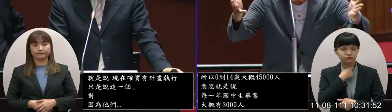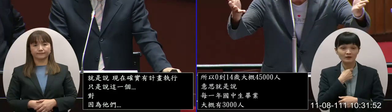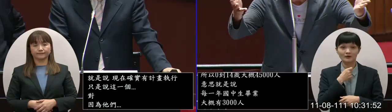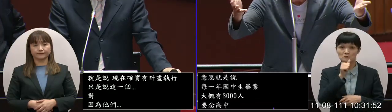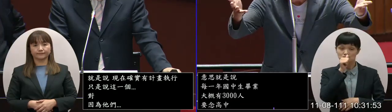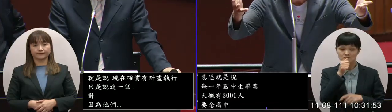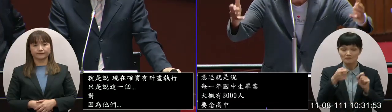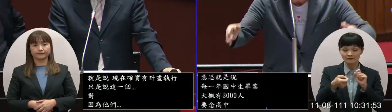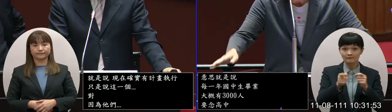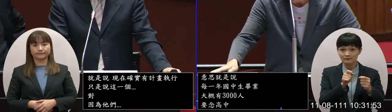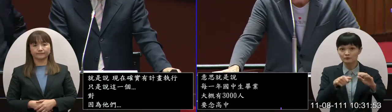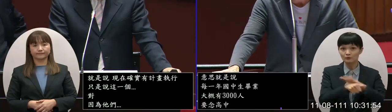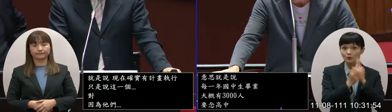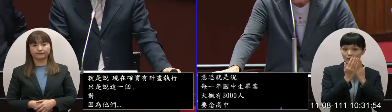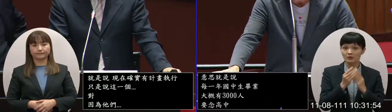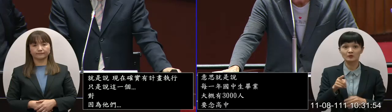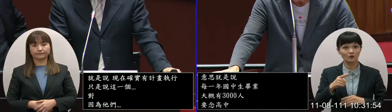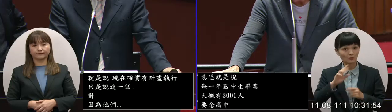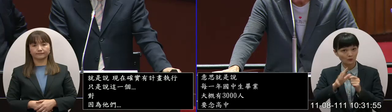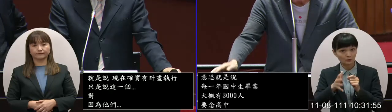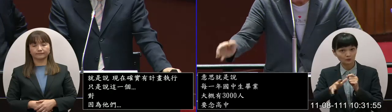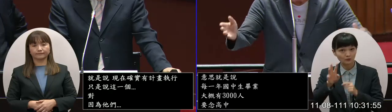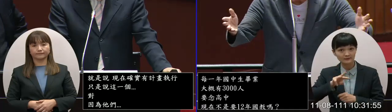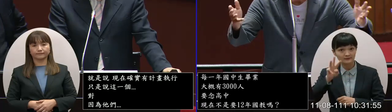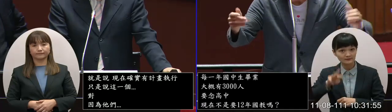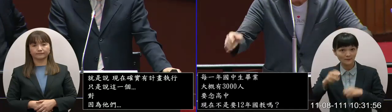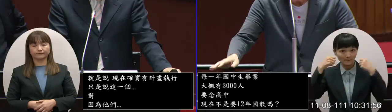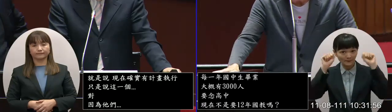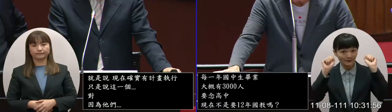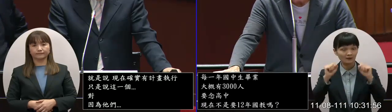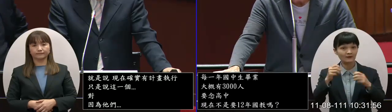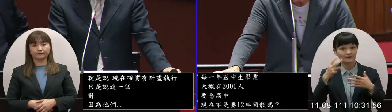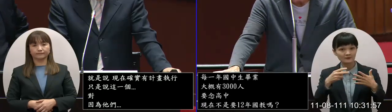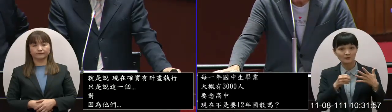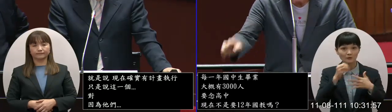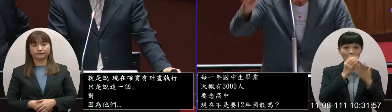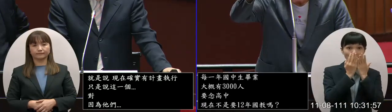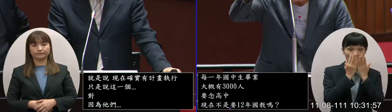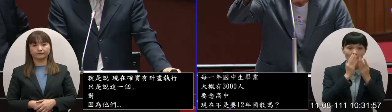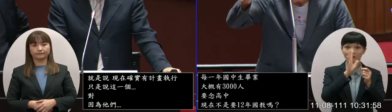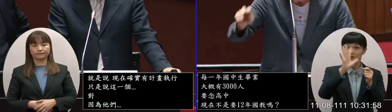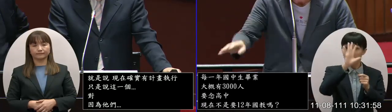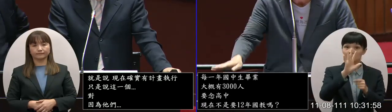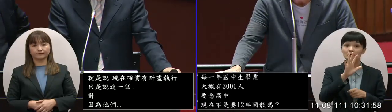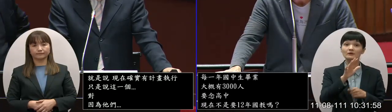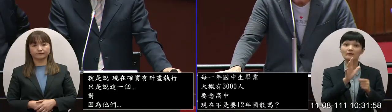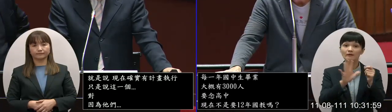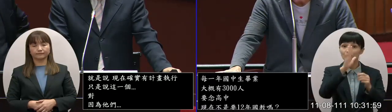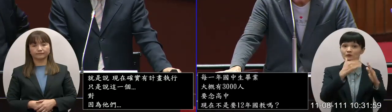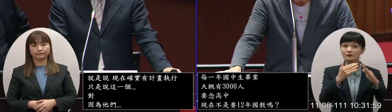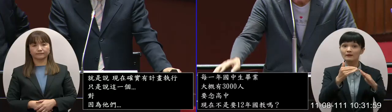毕业3000个国中学生，啊，有几个高中？2间，